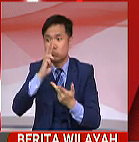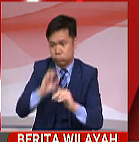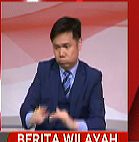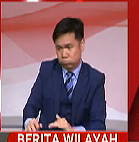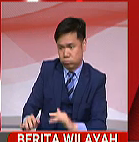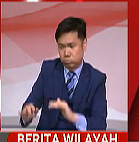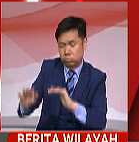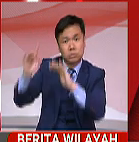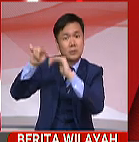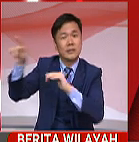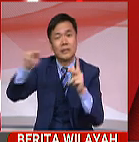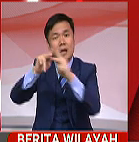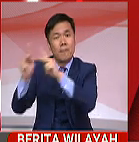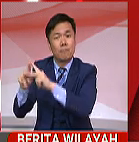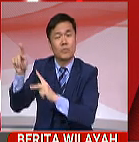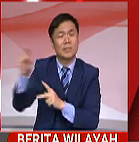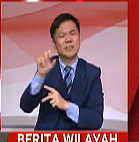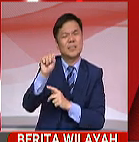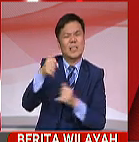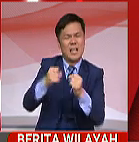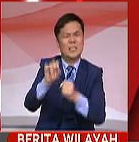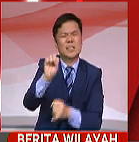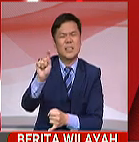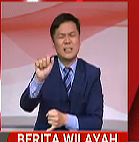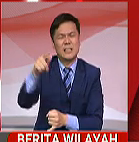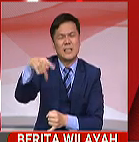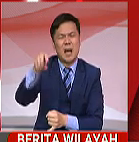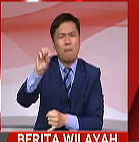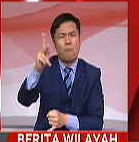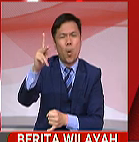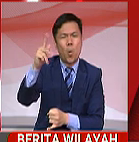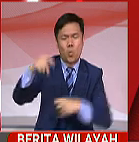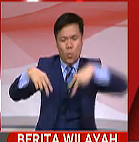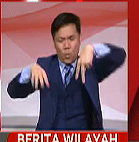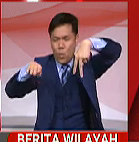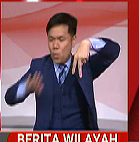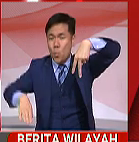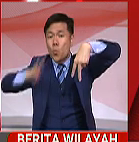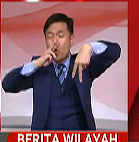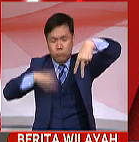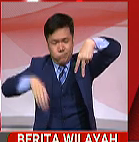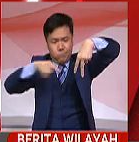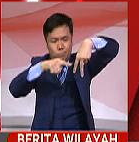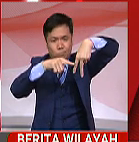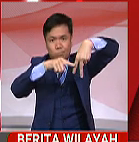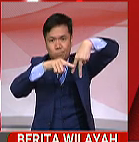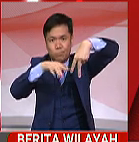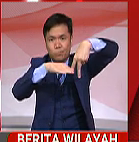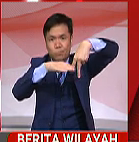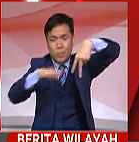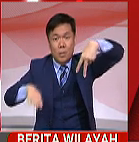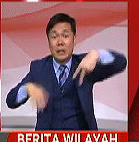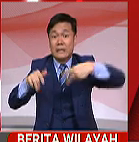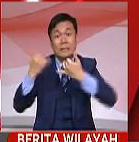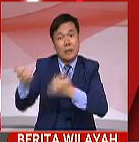mendapati di kampung Sungai Maung Tengah, Jalan Setapuk, air naik mencecah paras lutut tengah hari tadi. Wartawan Siti Aida Alik